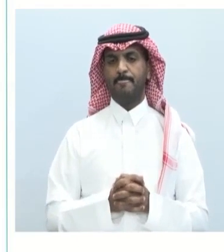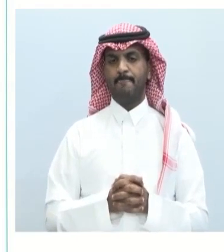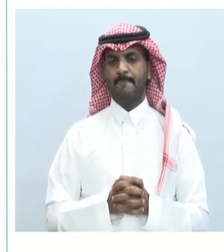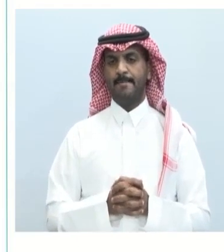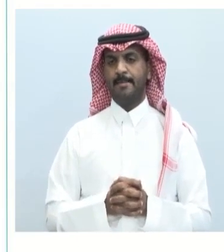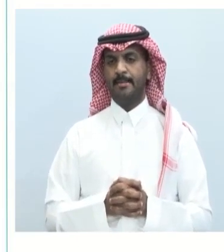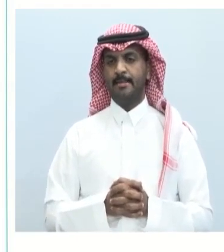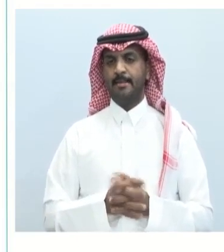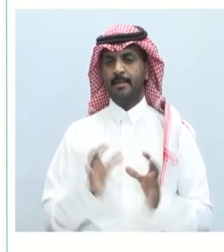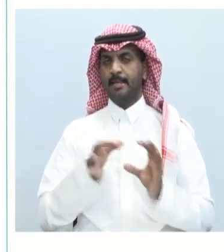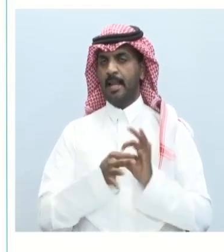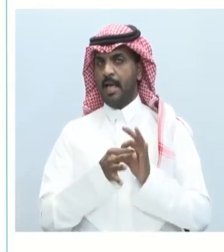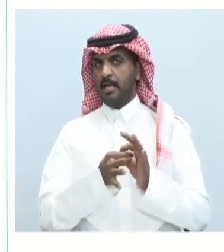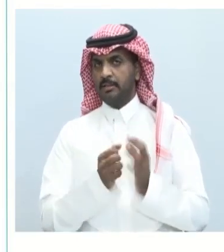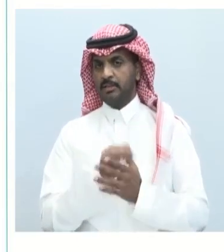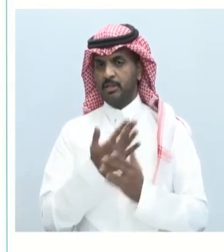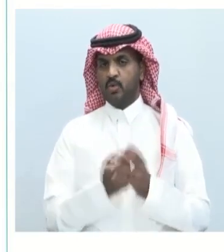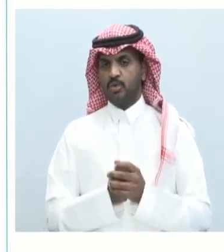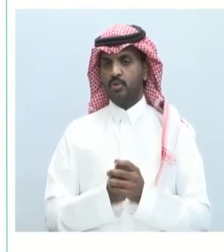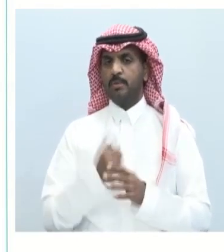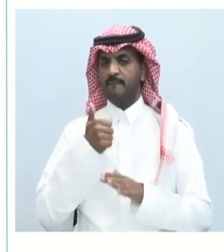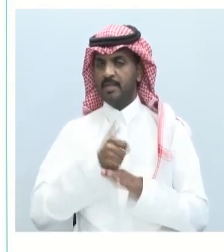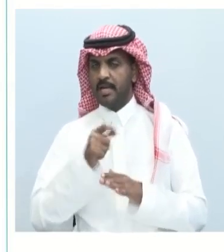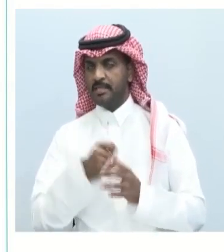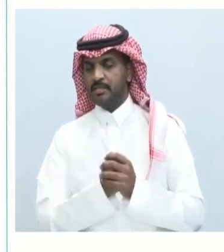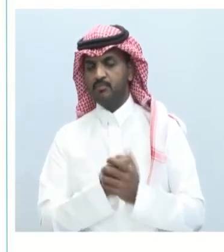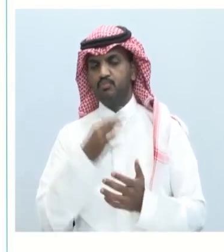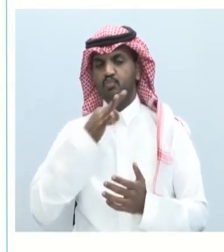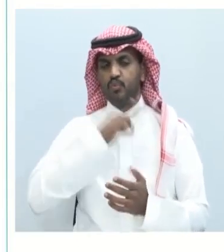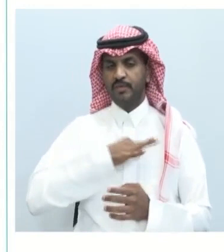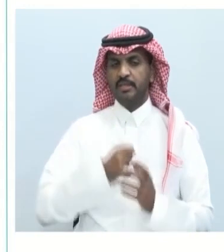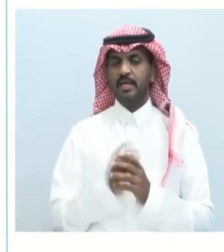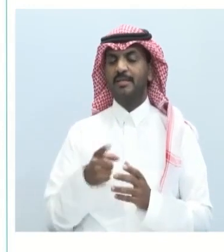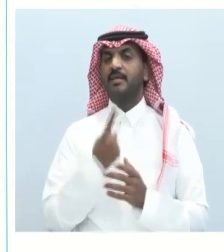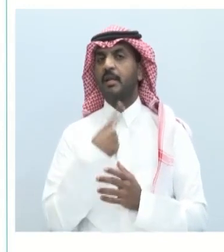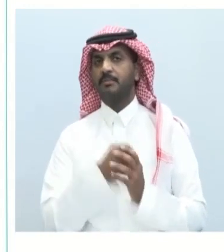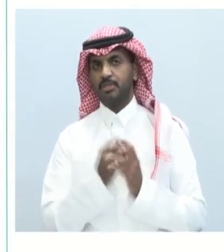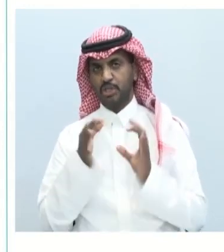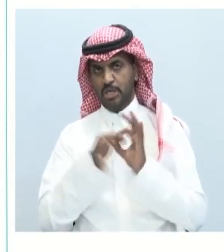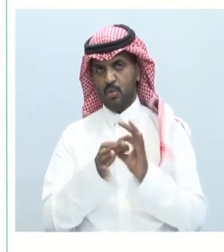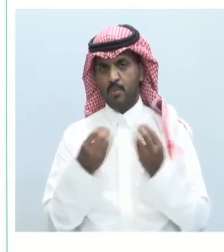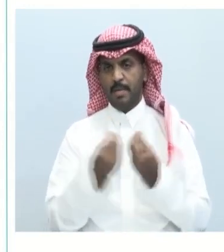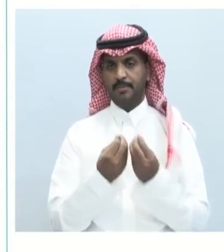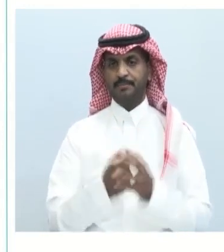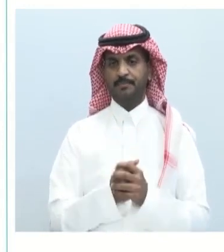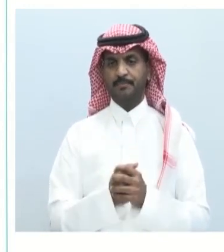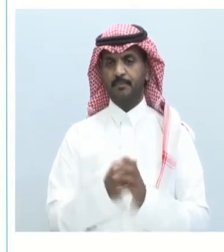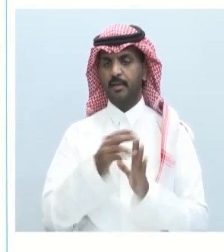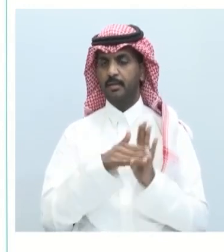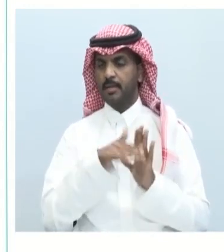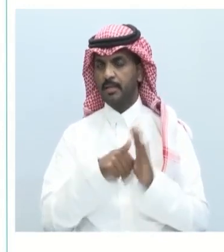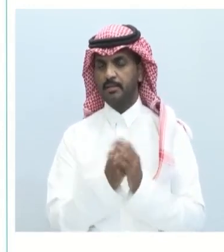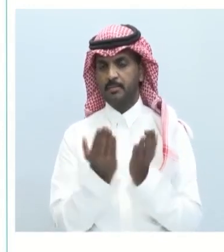علاقات الجداول يعد المفتاح الاساسي مفيدا جدا اذا اردت ربط الجداول معا في قاعده